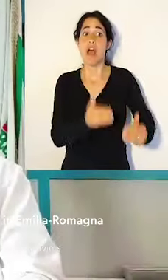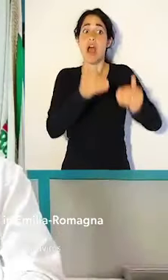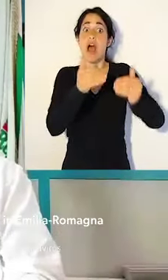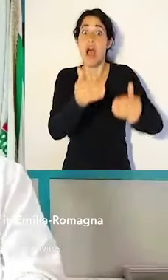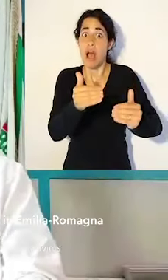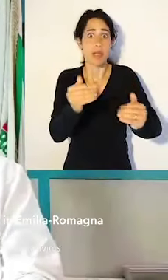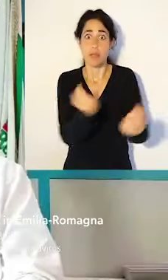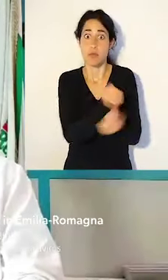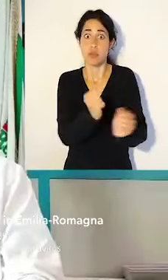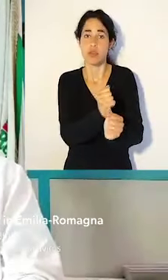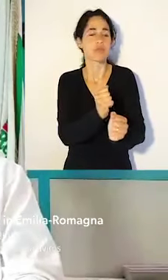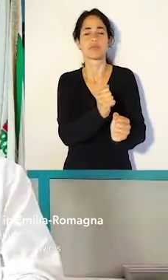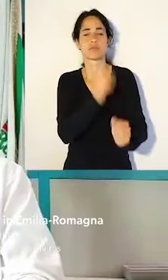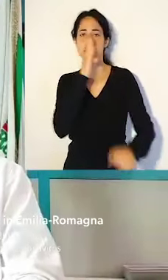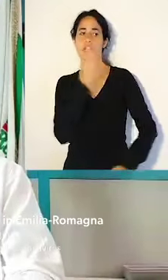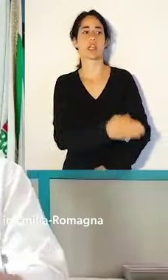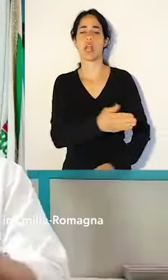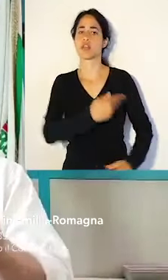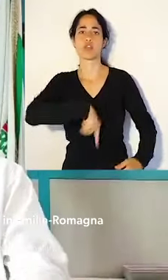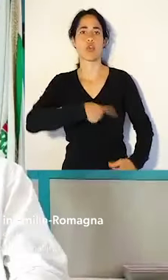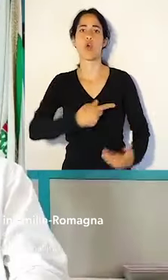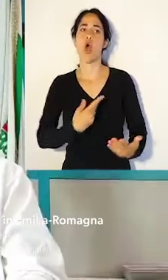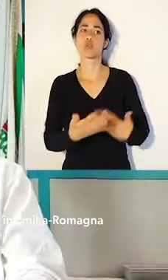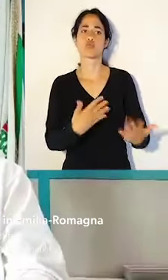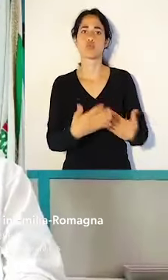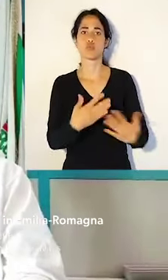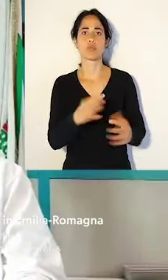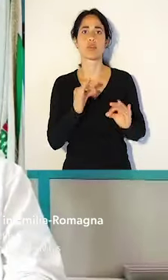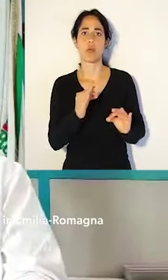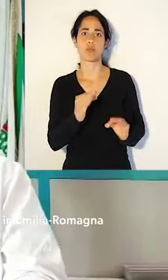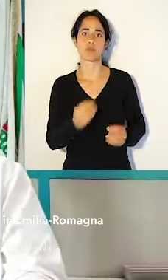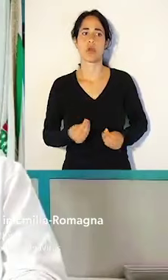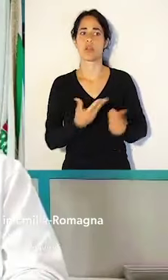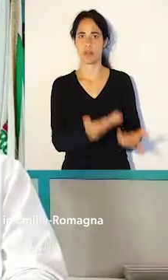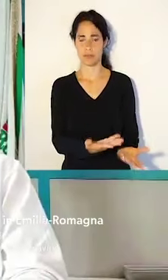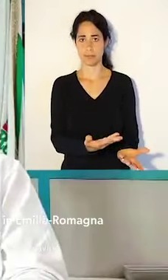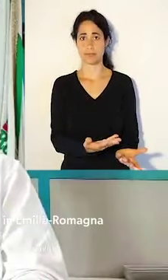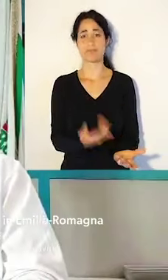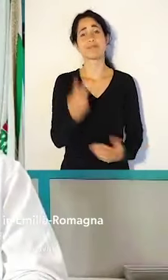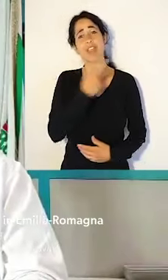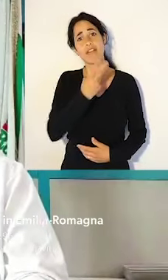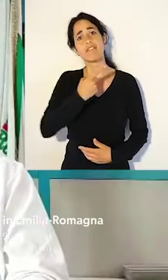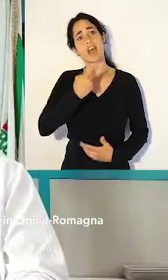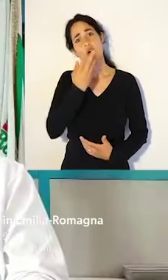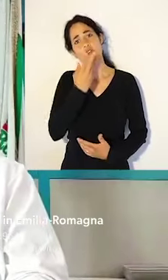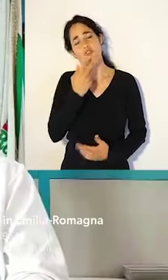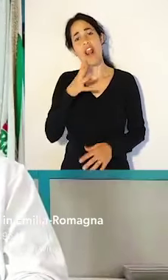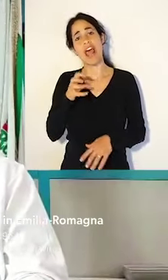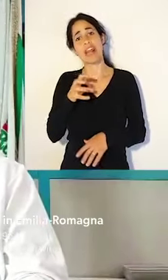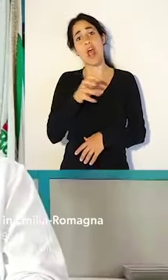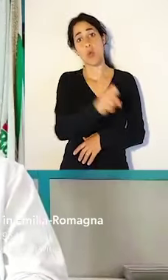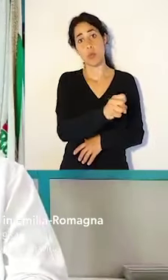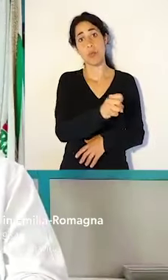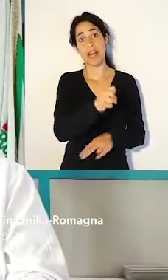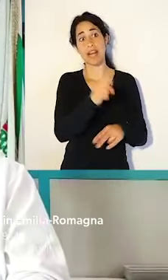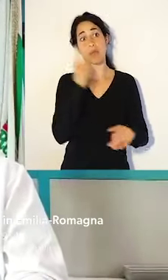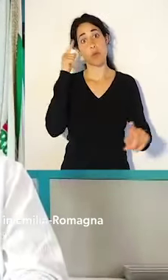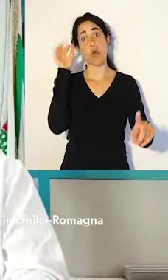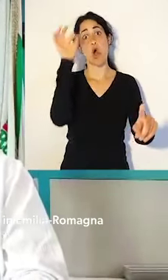ulteriormente, diciamo, dilazionata nel tempo, viene effettuata e viene erogata, però dobbiamo riuscire a recuperare da